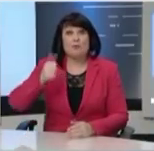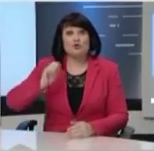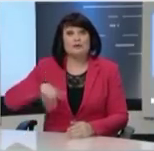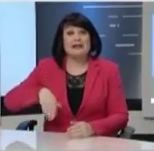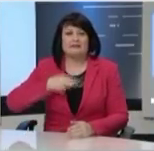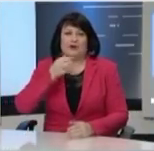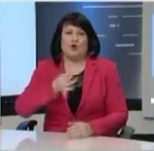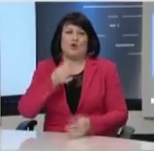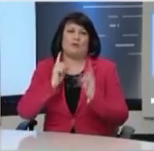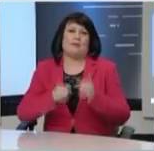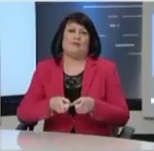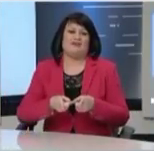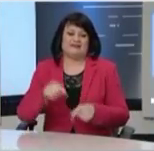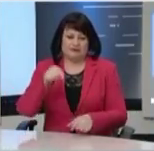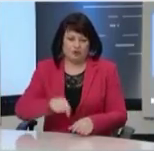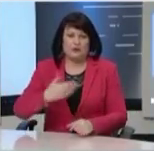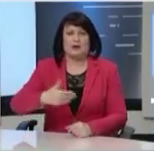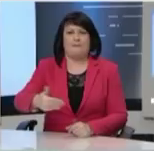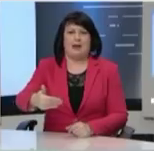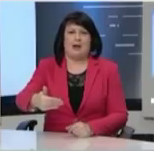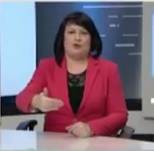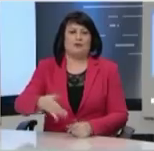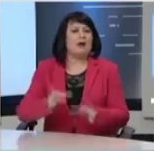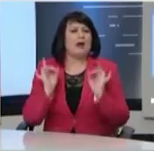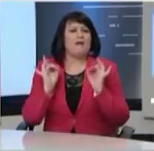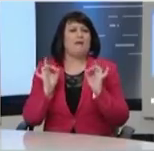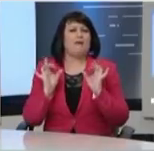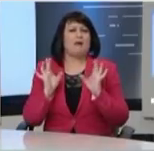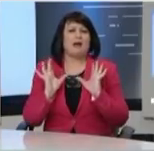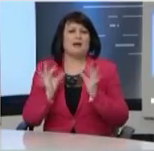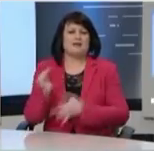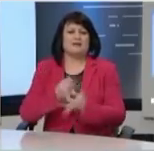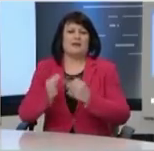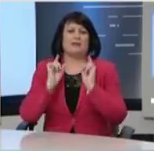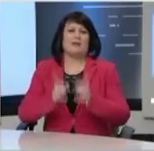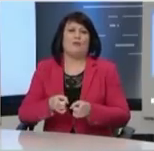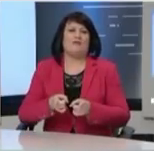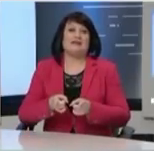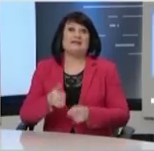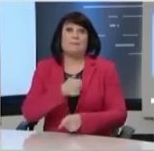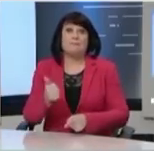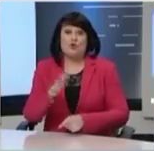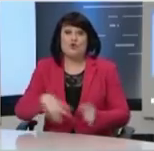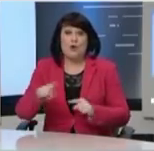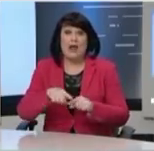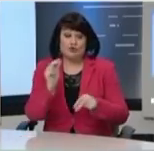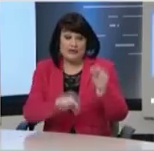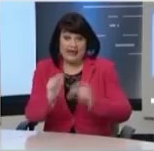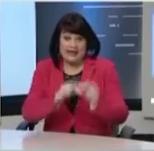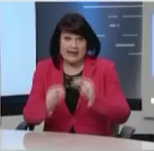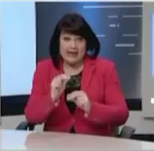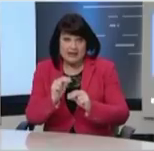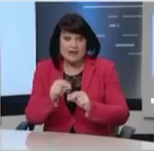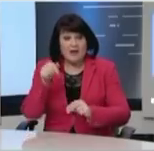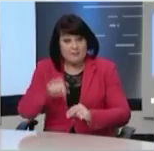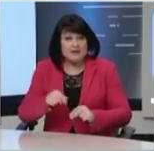λόγο για το παρόν και το μέλλον της. Κανένας άλλος πέραν των εκλεγμένων αντιπροσώπων του